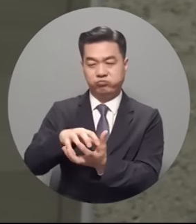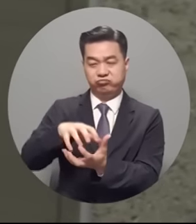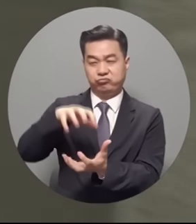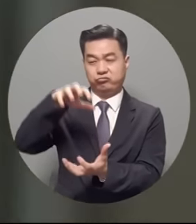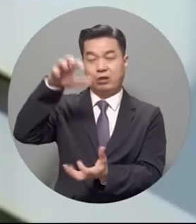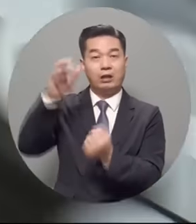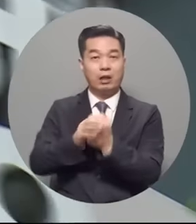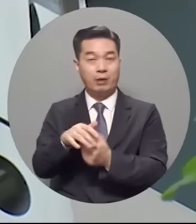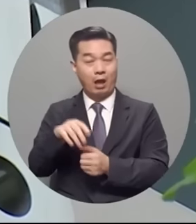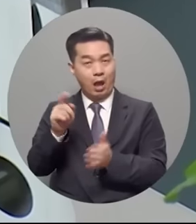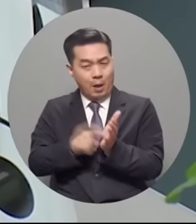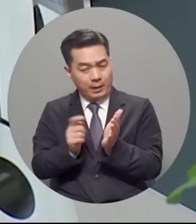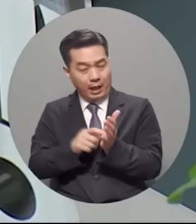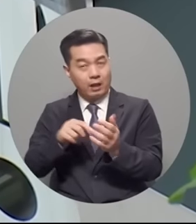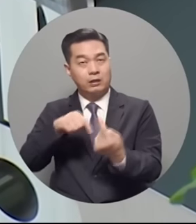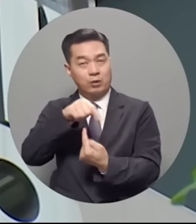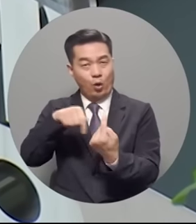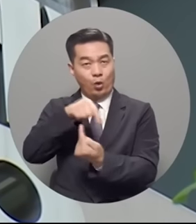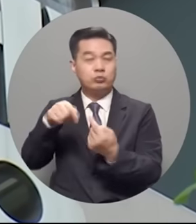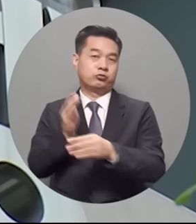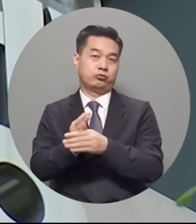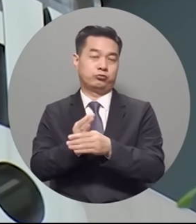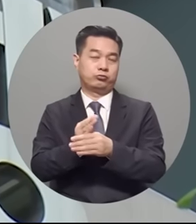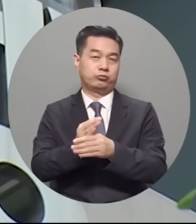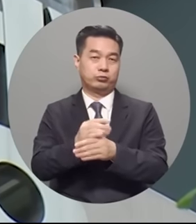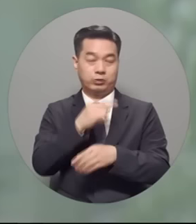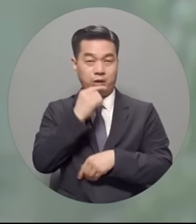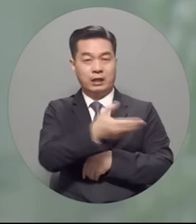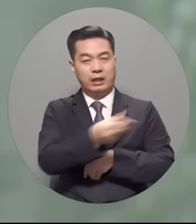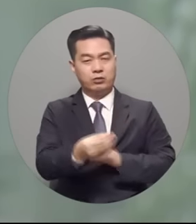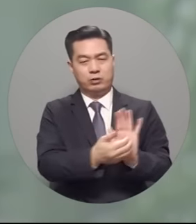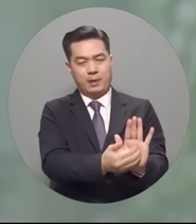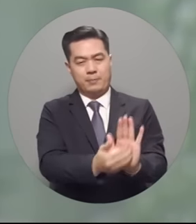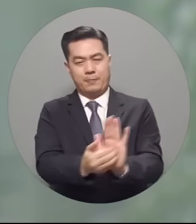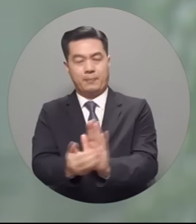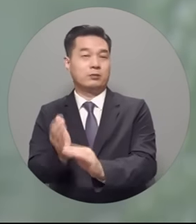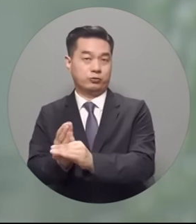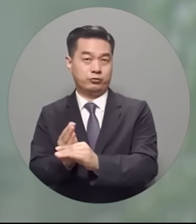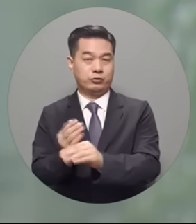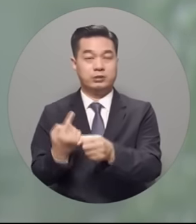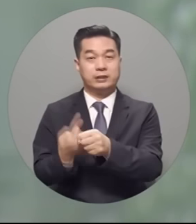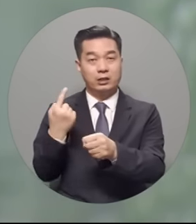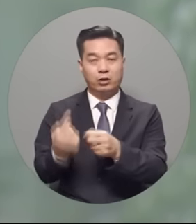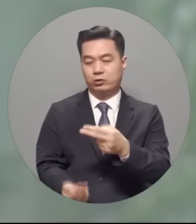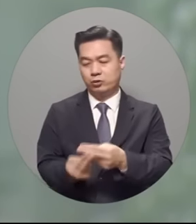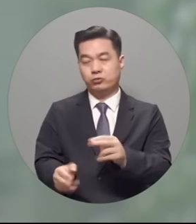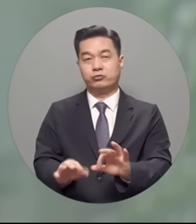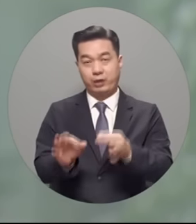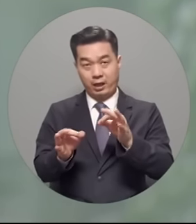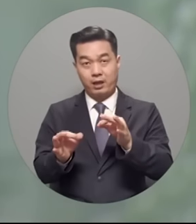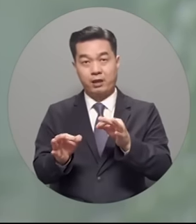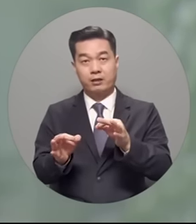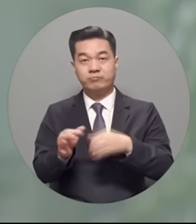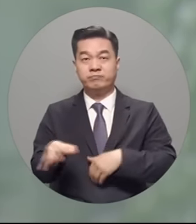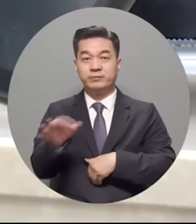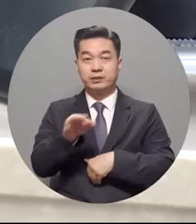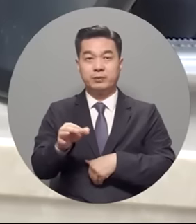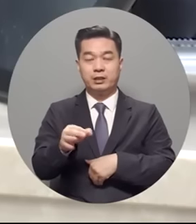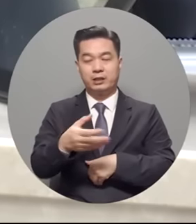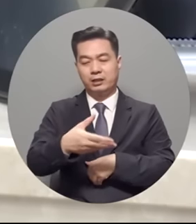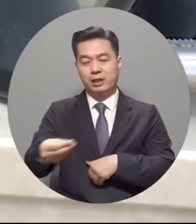돌입했습니다. 당장 대출 문턱을 높이고 있습니다. 지난해 저축은행의 중금리 대출 잔액은